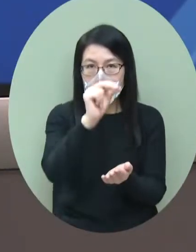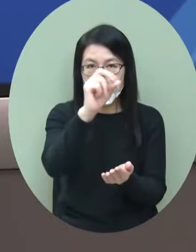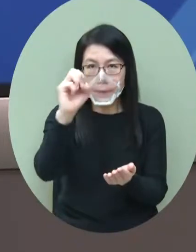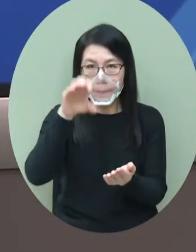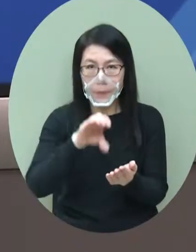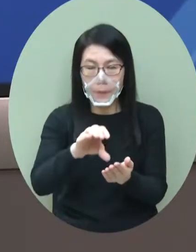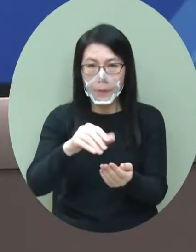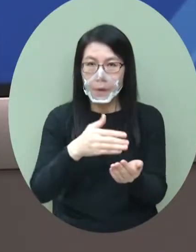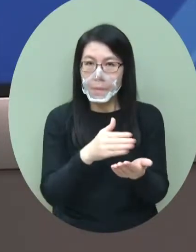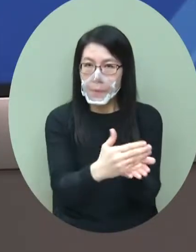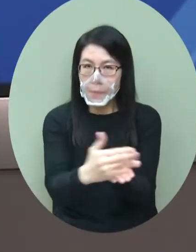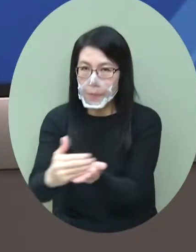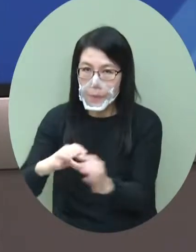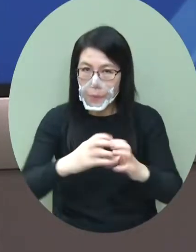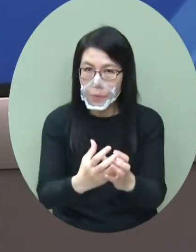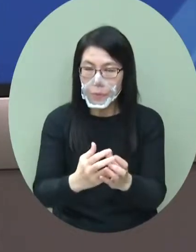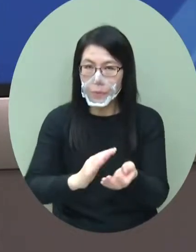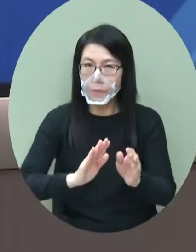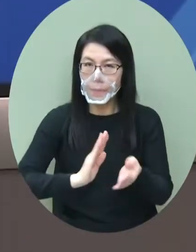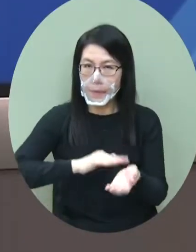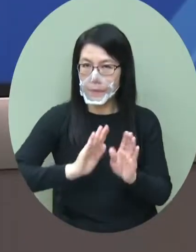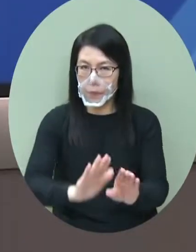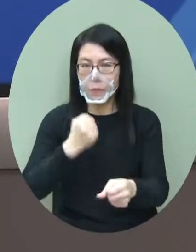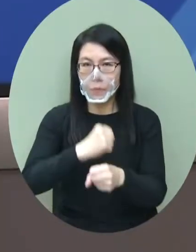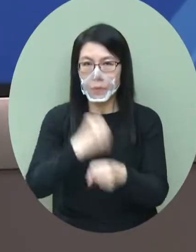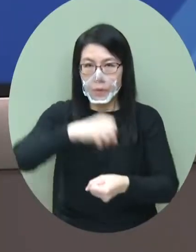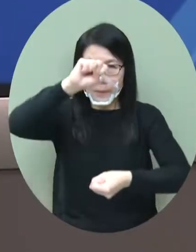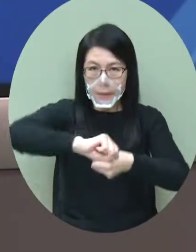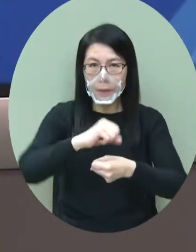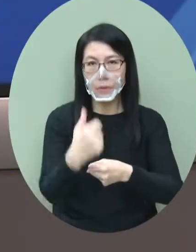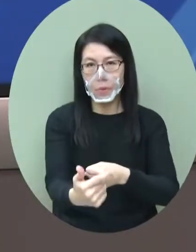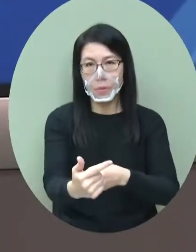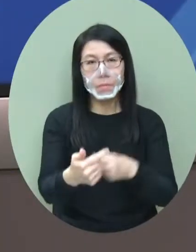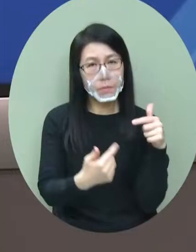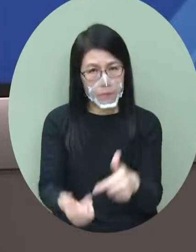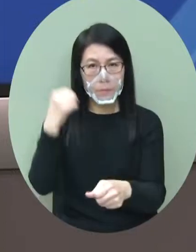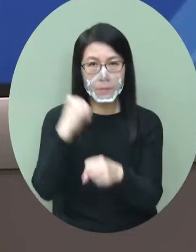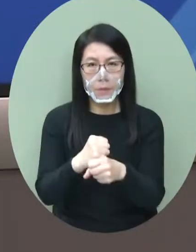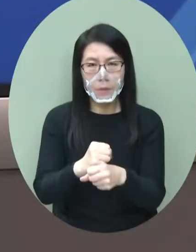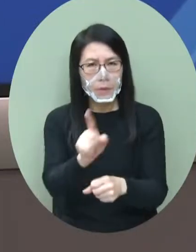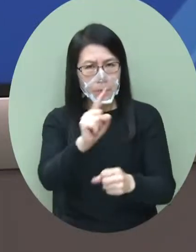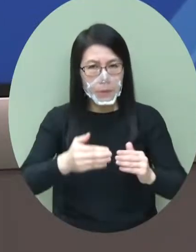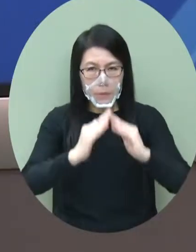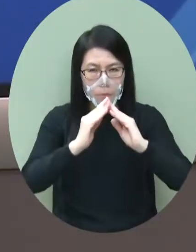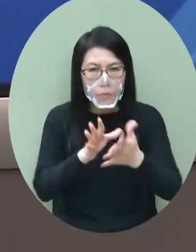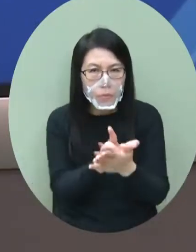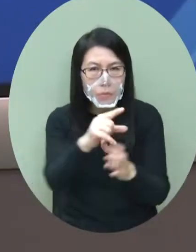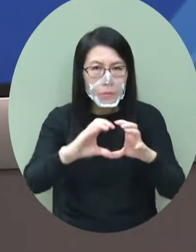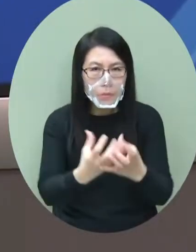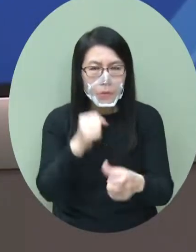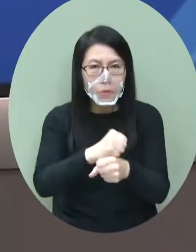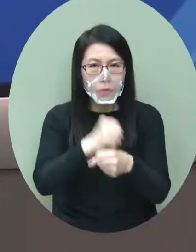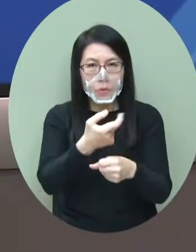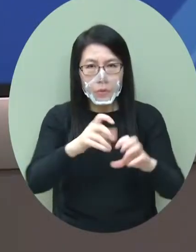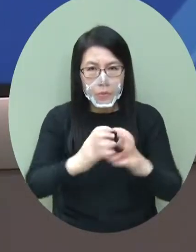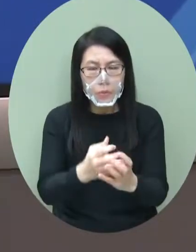外的70亿给各个部门，单单是应付防疫工作，这个是继续会做的。 为什么要